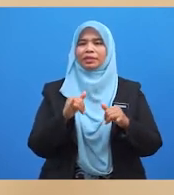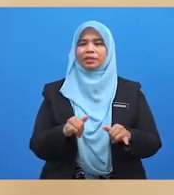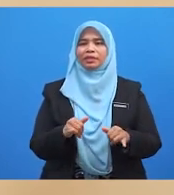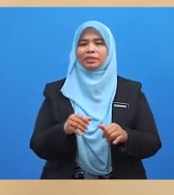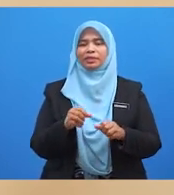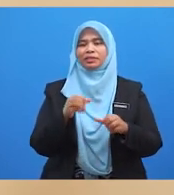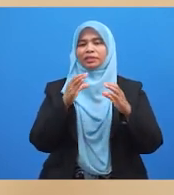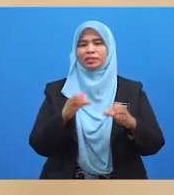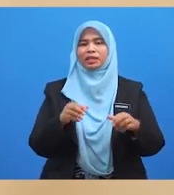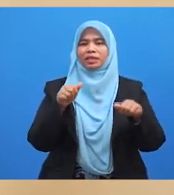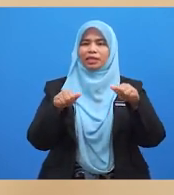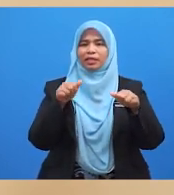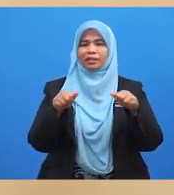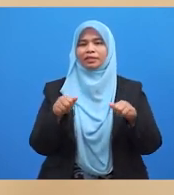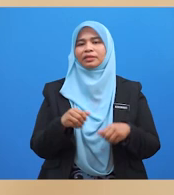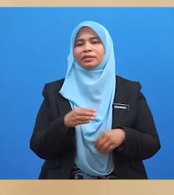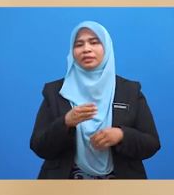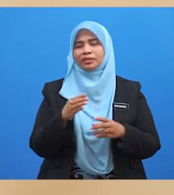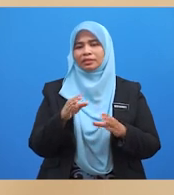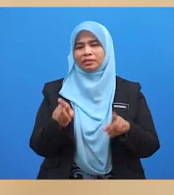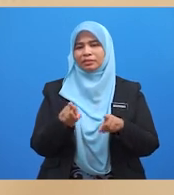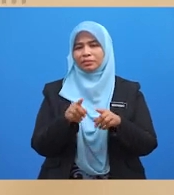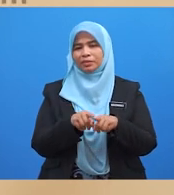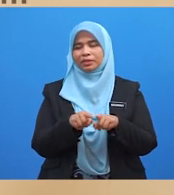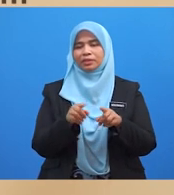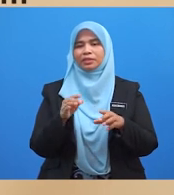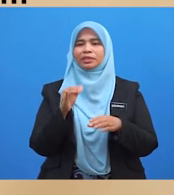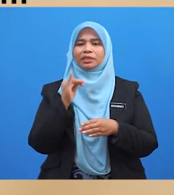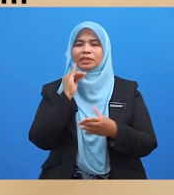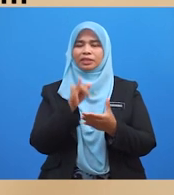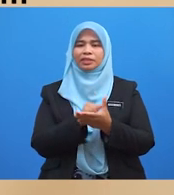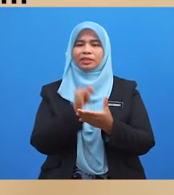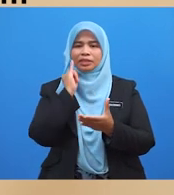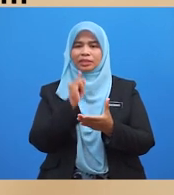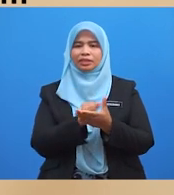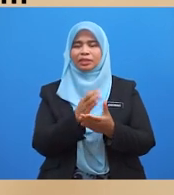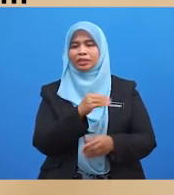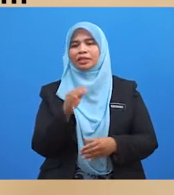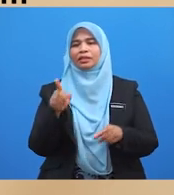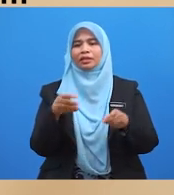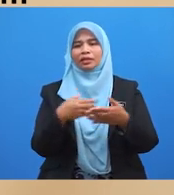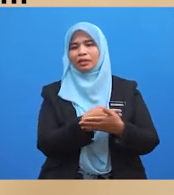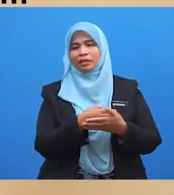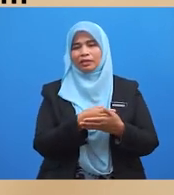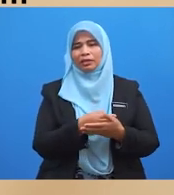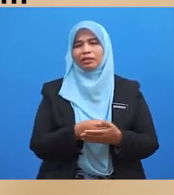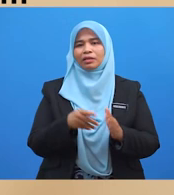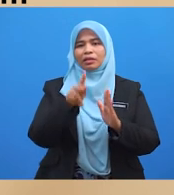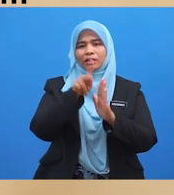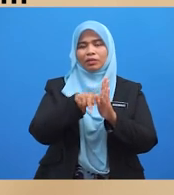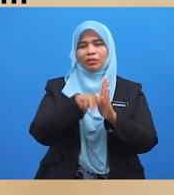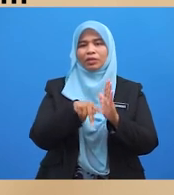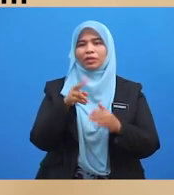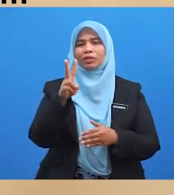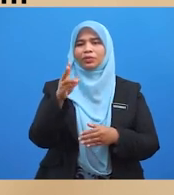saksama di kalangan isteri-isteri dan anak-anak. Kekurangan dua aspek ini akan menyebabkan